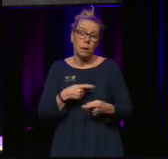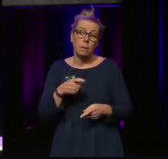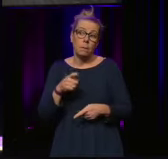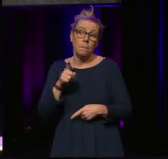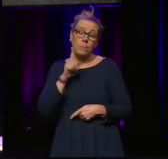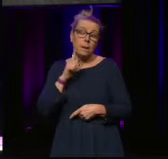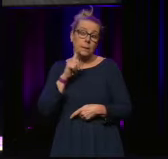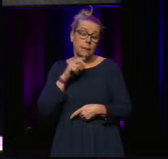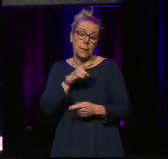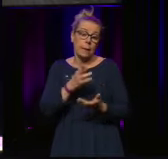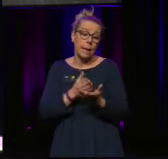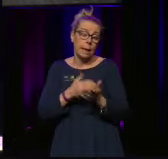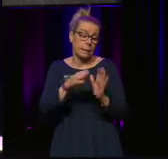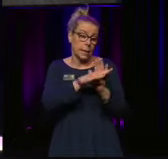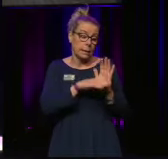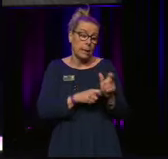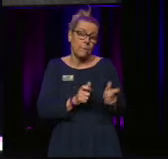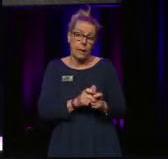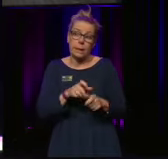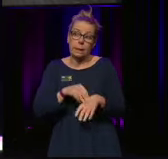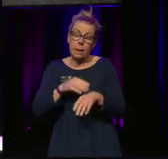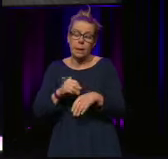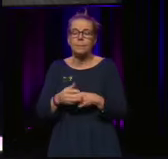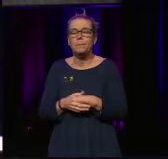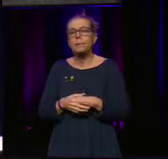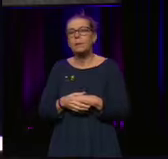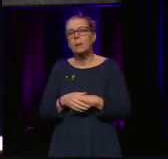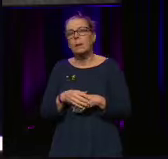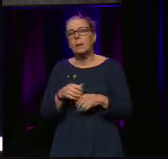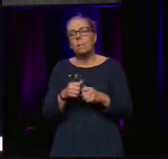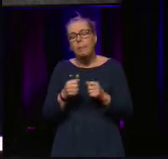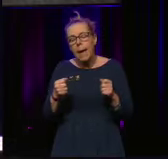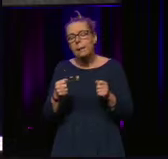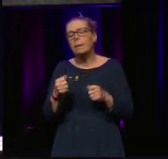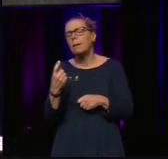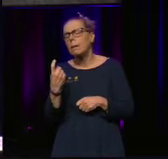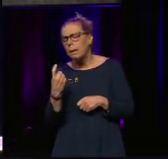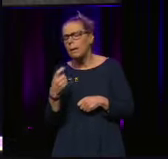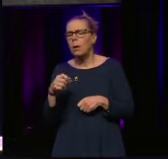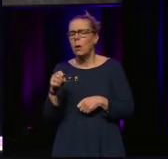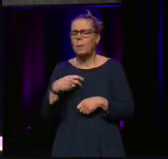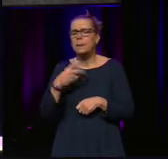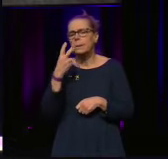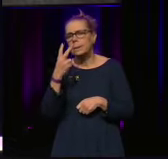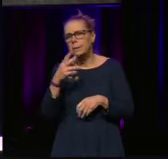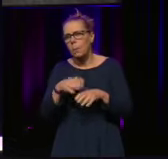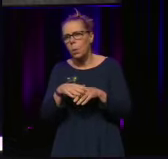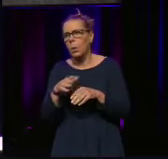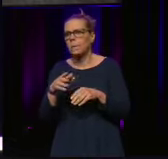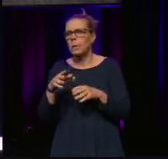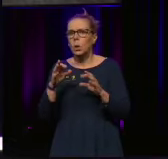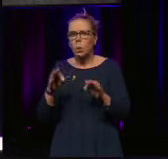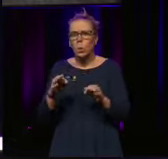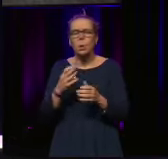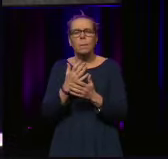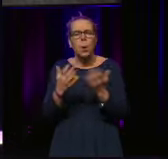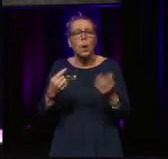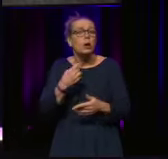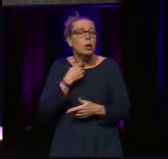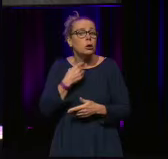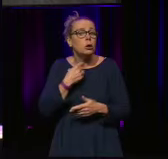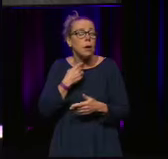gäller stadgar för föreningar i Sverige. Men om ni tittar på hur mycket röster som krävs för